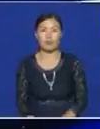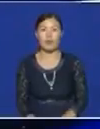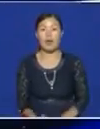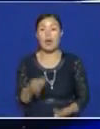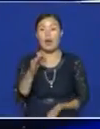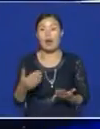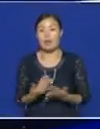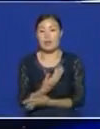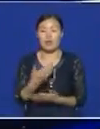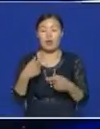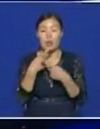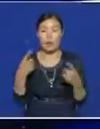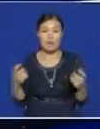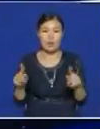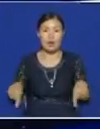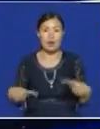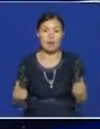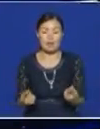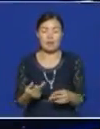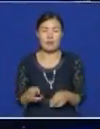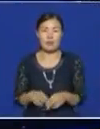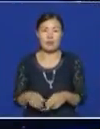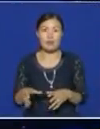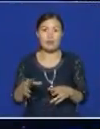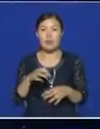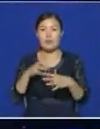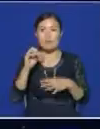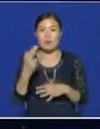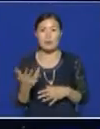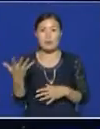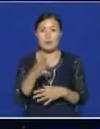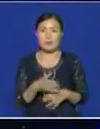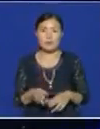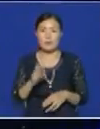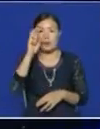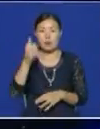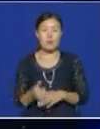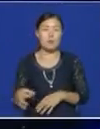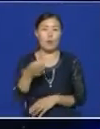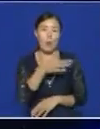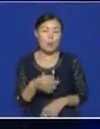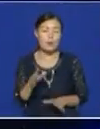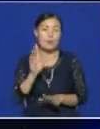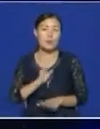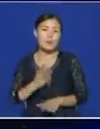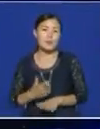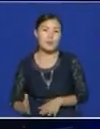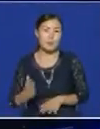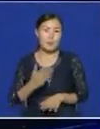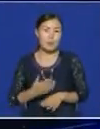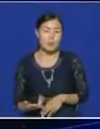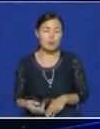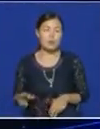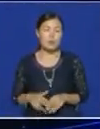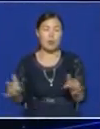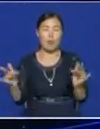Отличная новость для студентов. Для реализации направления, озвученного в 5 социальных инициативах Елбасы, в области постепенно увеличивает количество